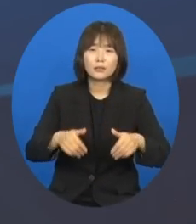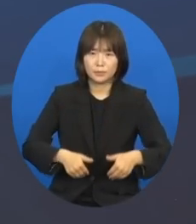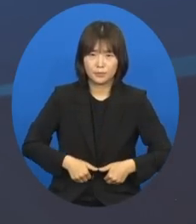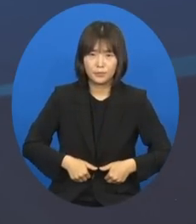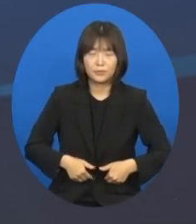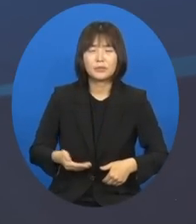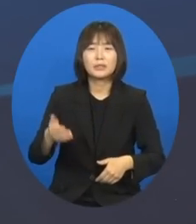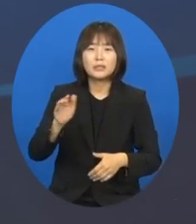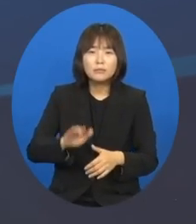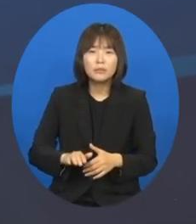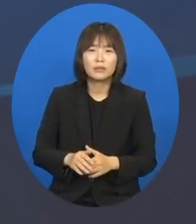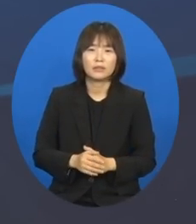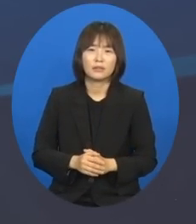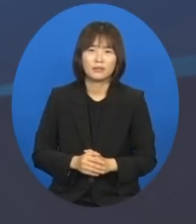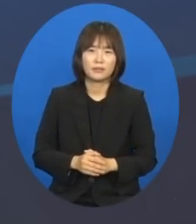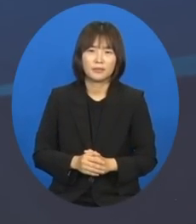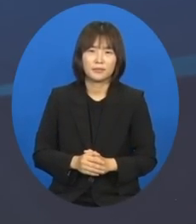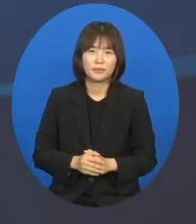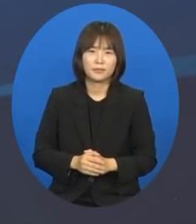뭔지